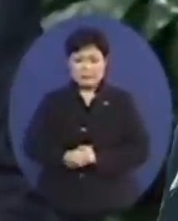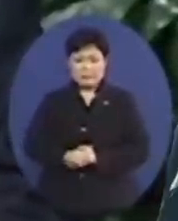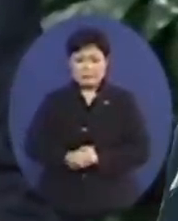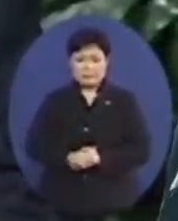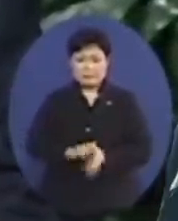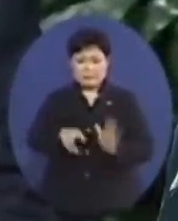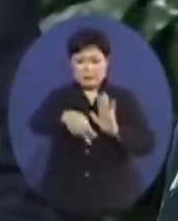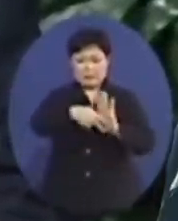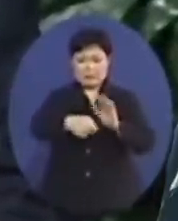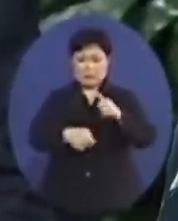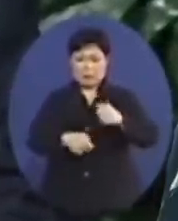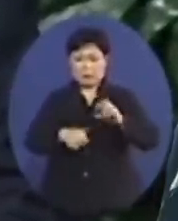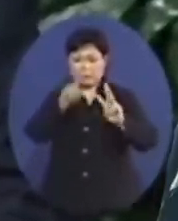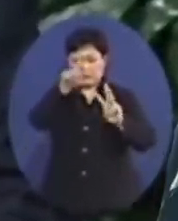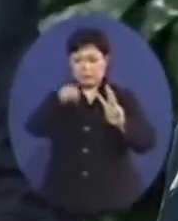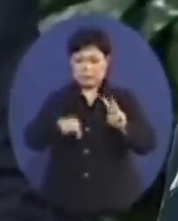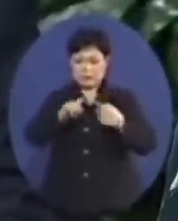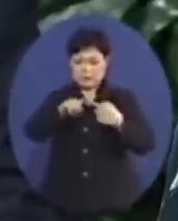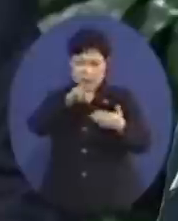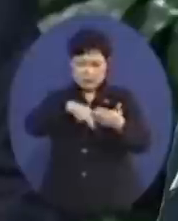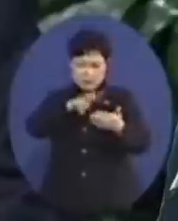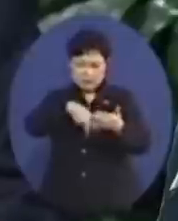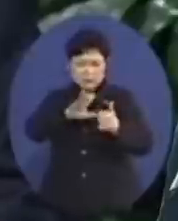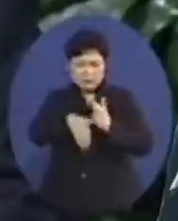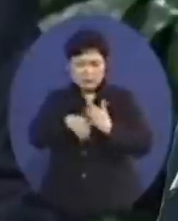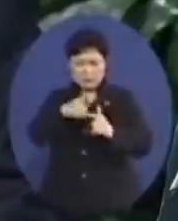이사야 53장을 읽든지 예수님에 대한